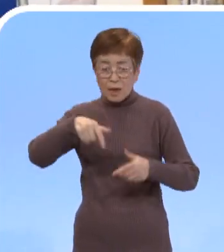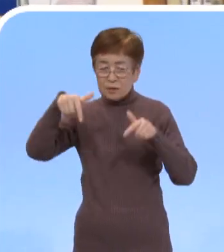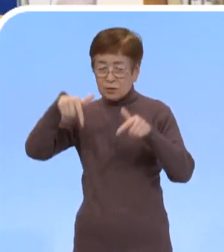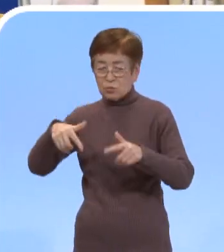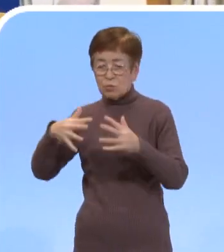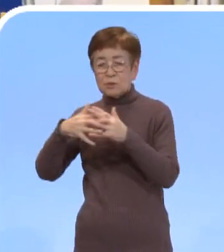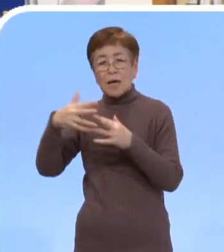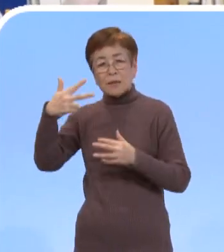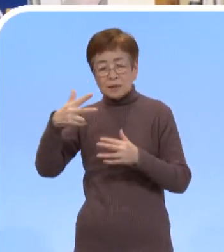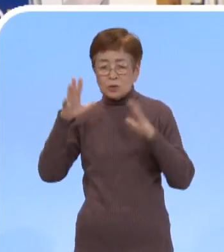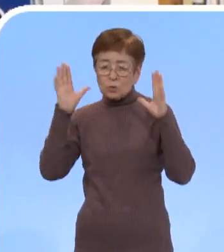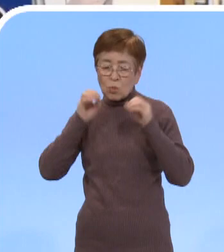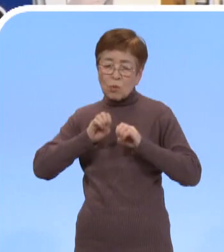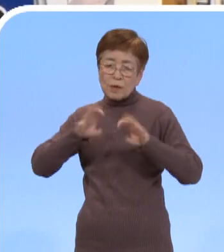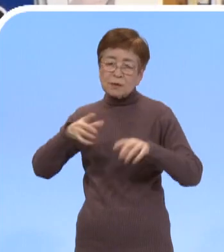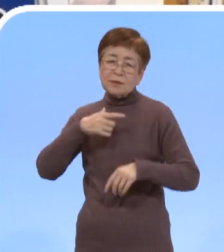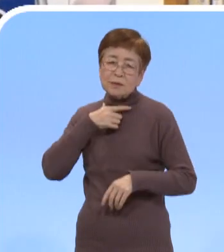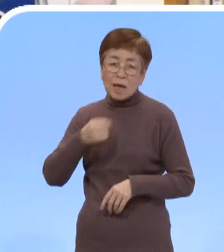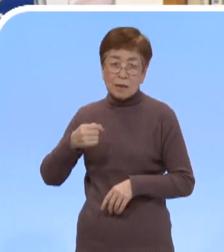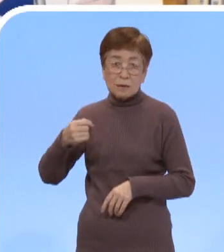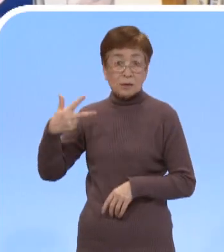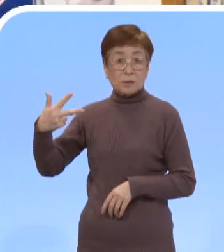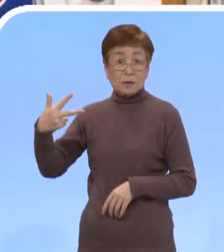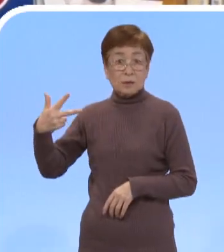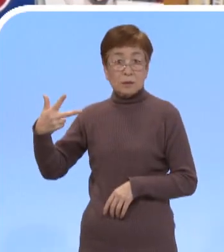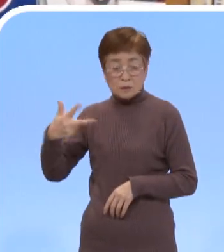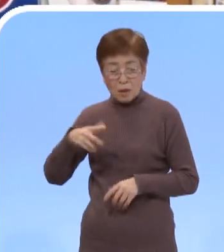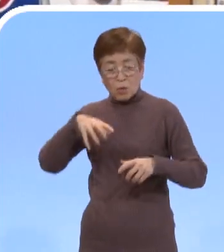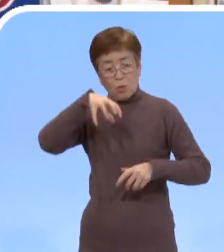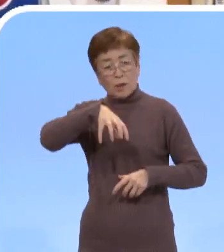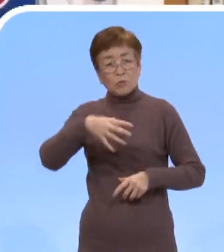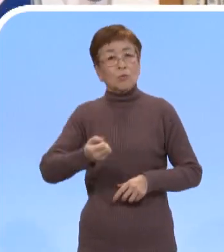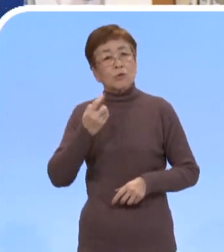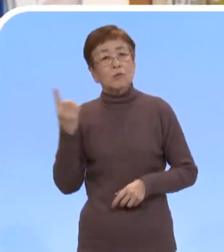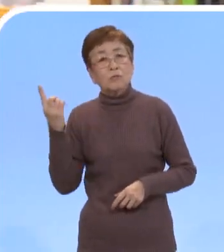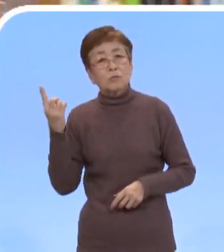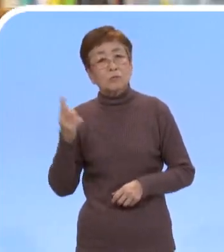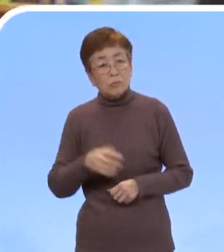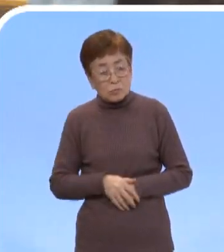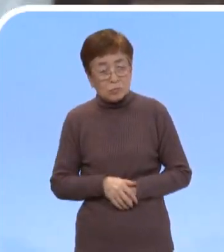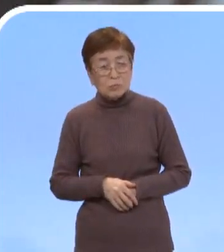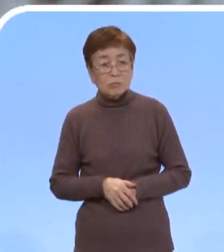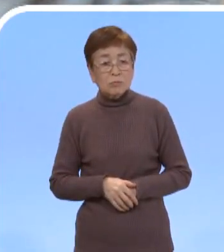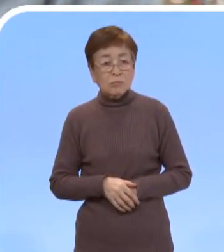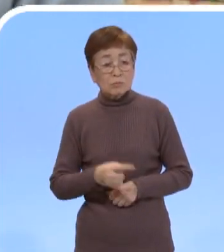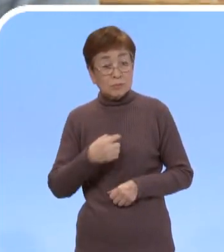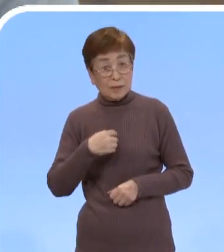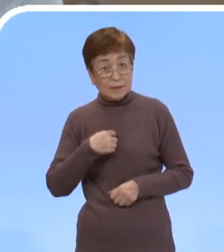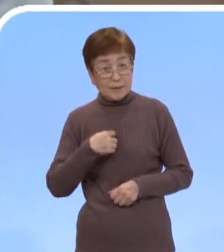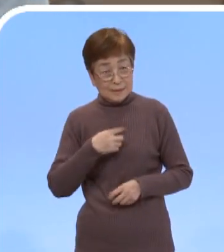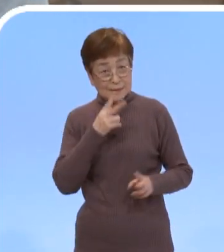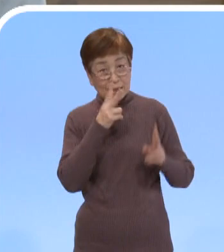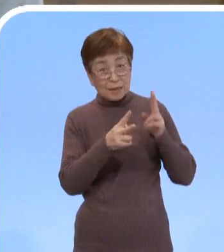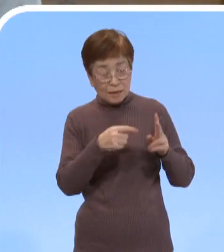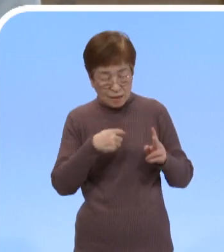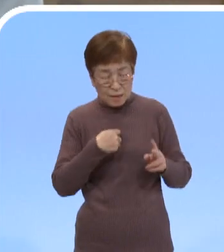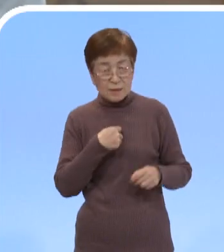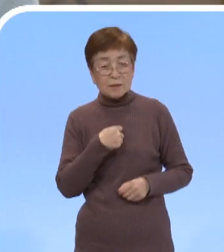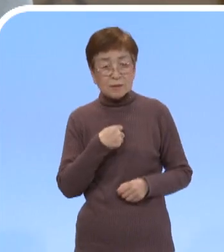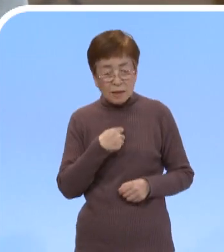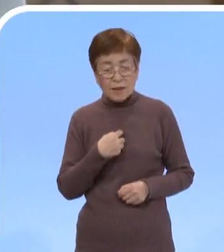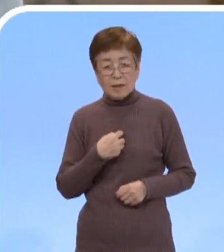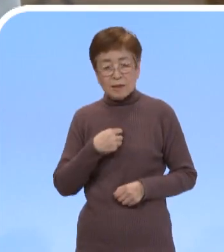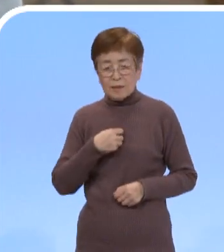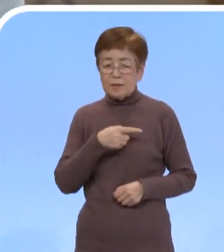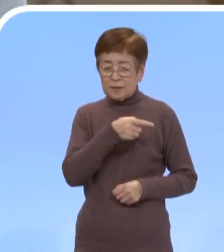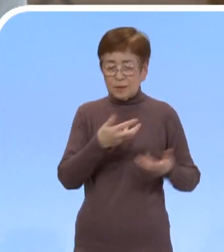情報を発信したいなという、西宮市さんがここのスペースを持ってらっしゃる。 はい、 で私たち西宮スタイル